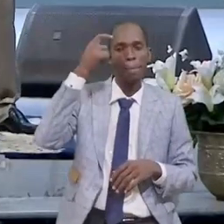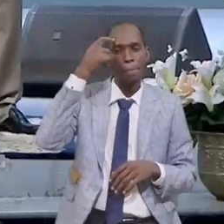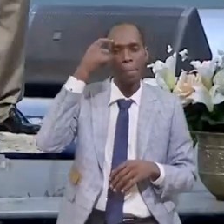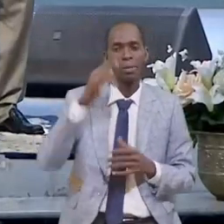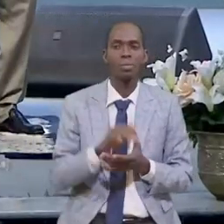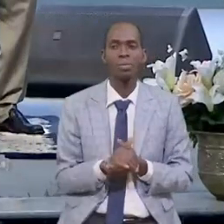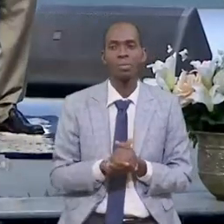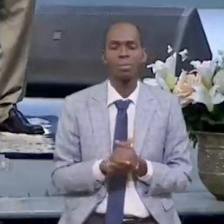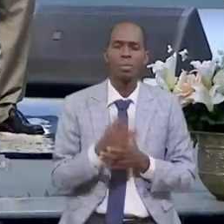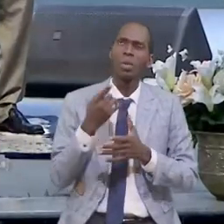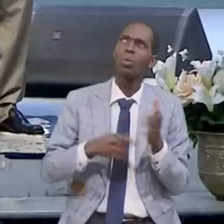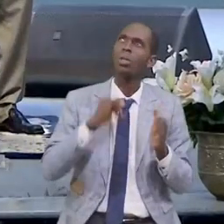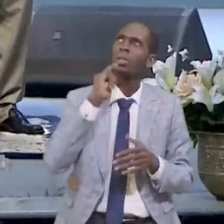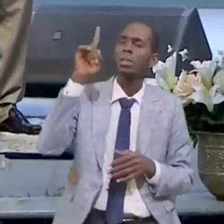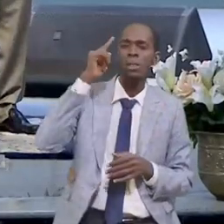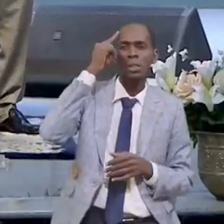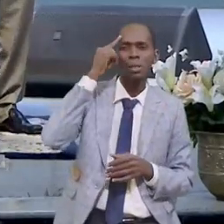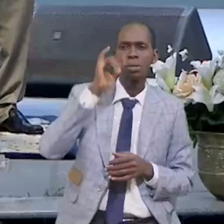À quoi pense-t-il?